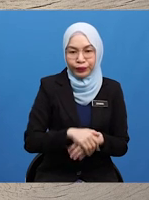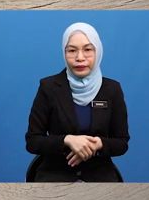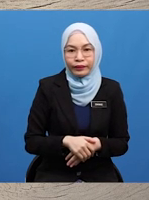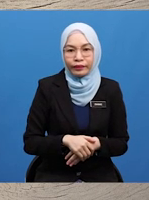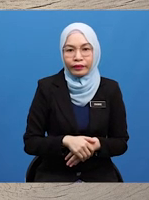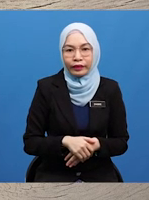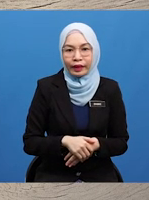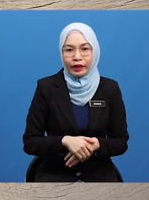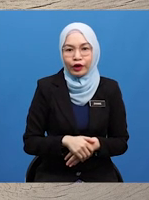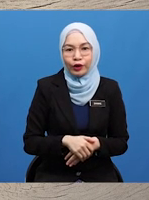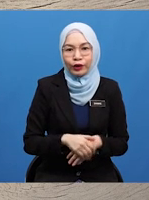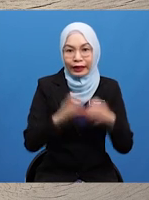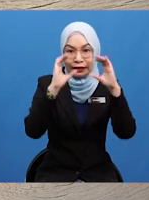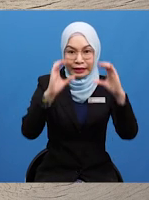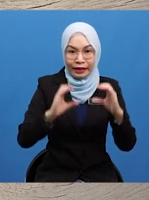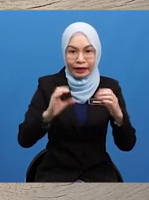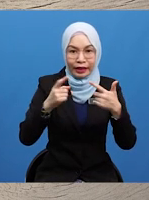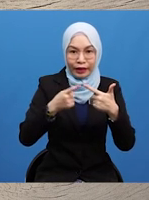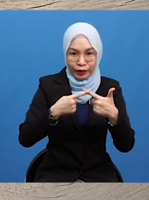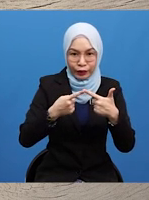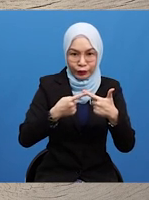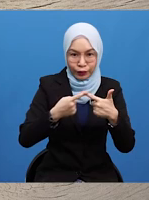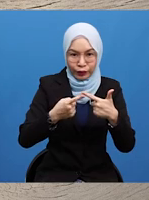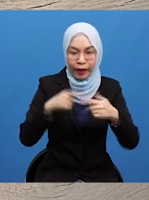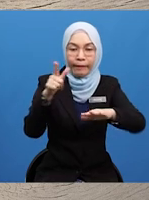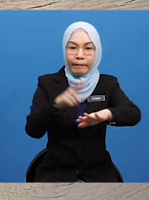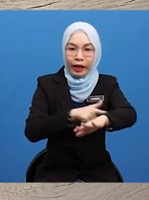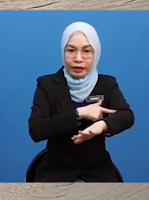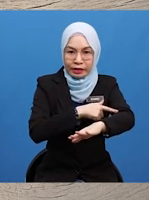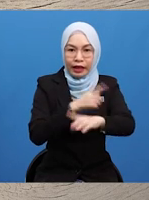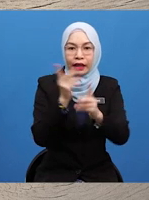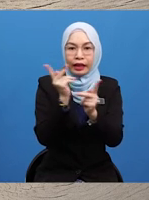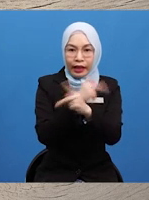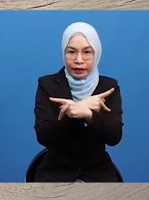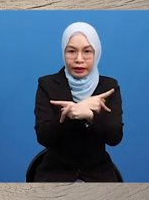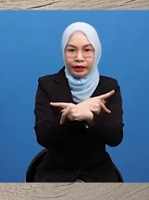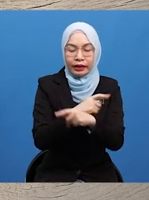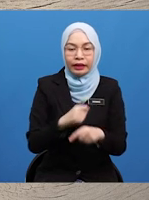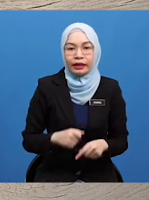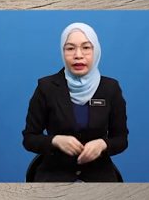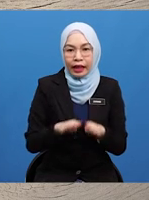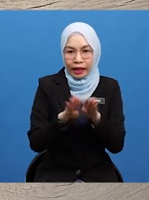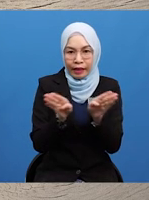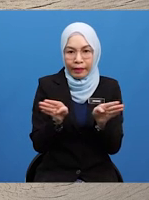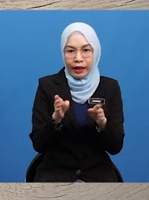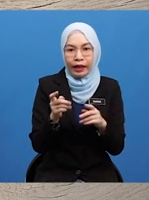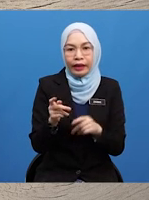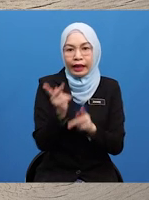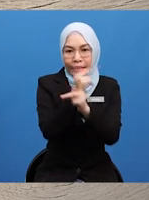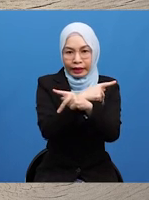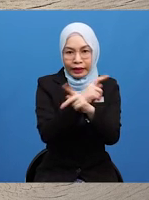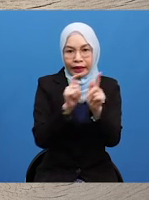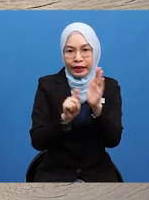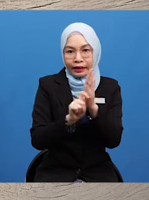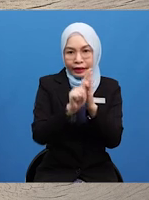iaitu panjang darab lebar darab tinggi. Bagi mengira isi padu sebuah